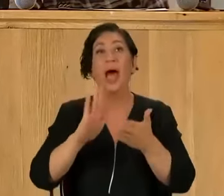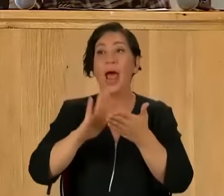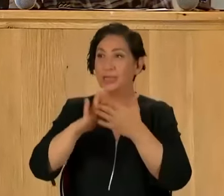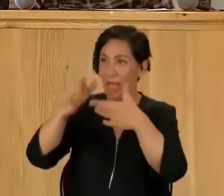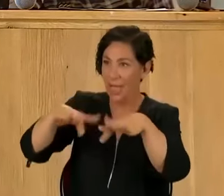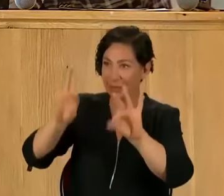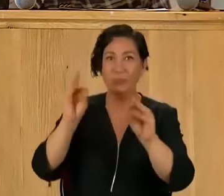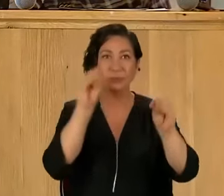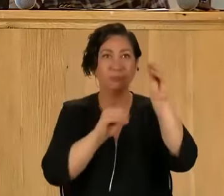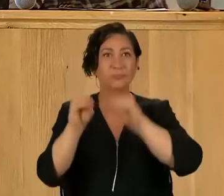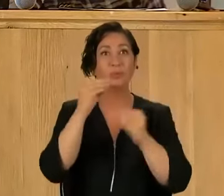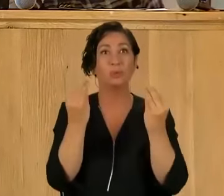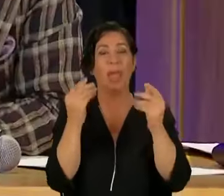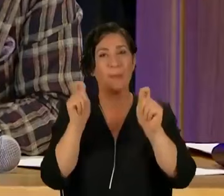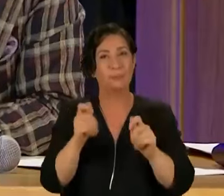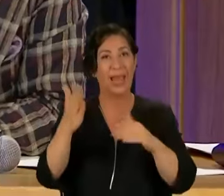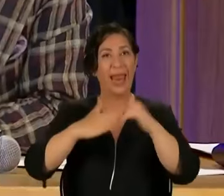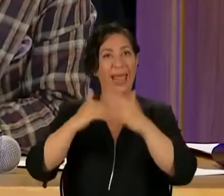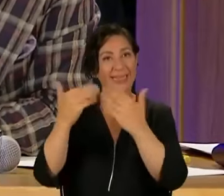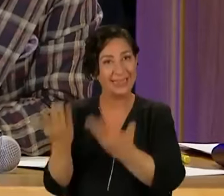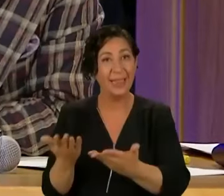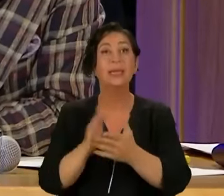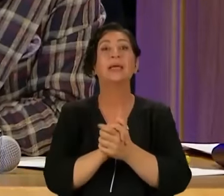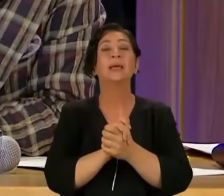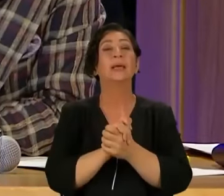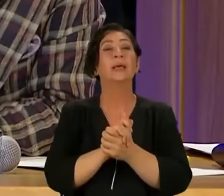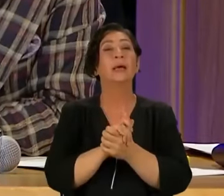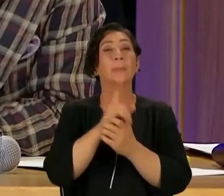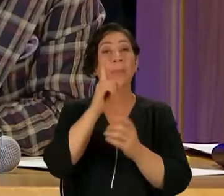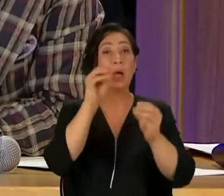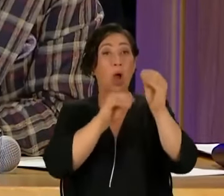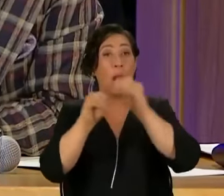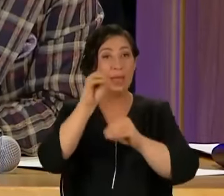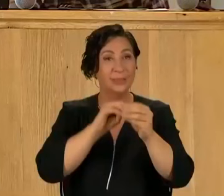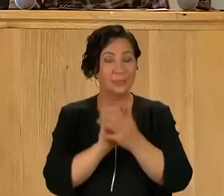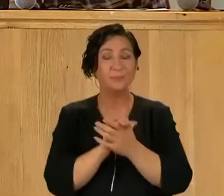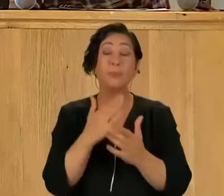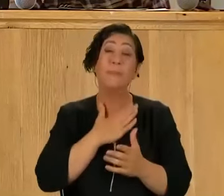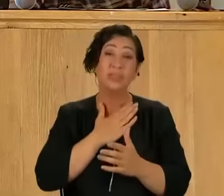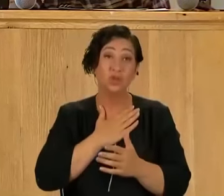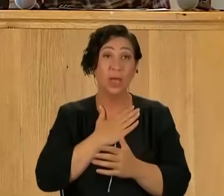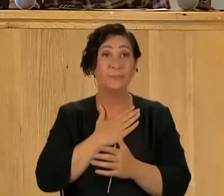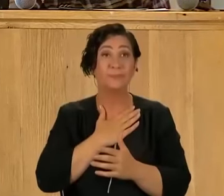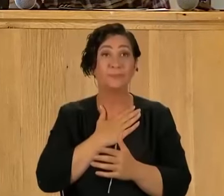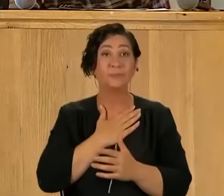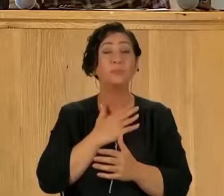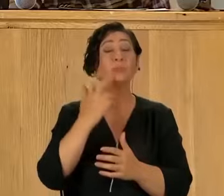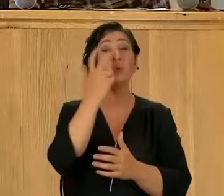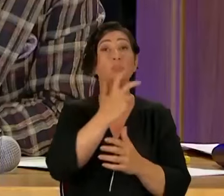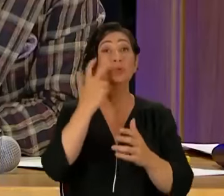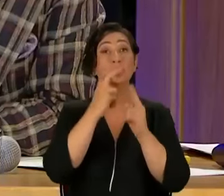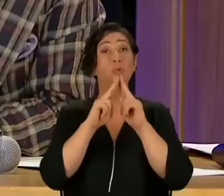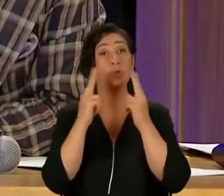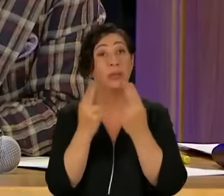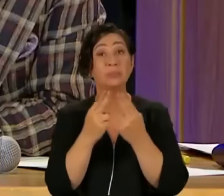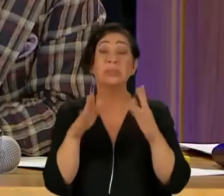Arkadaşlarım hakikaten güzel hazırlamışlar. Evet. Bu çok güzel bir kolaj. Bence bizim müzik dünyamız